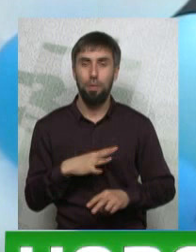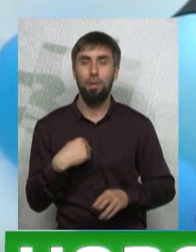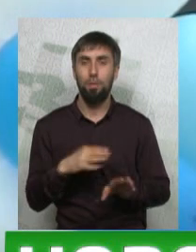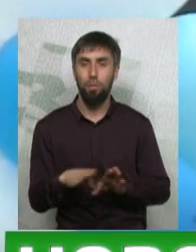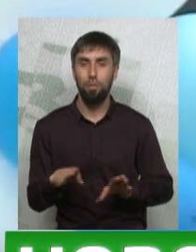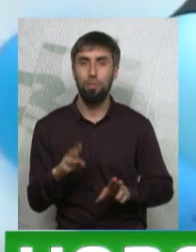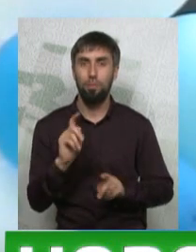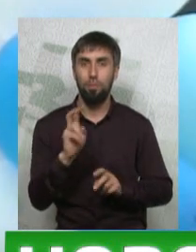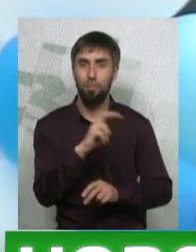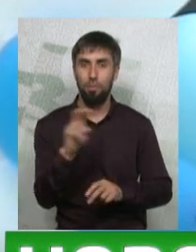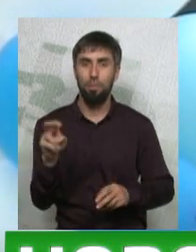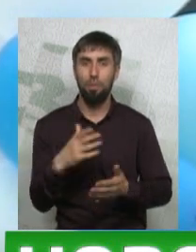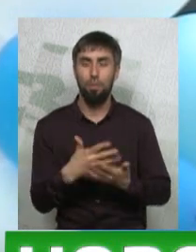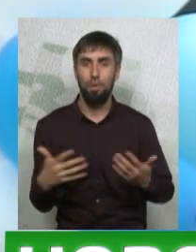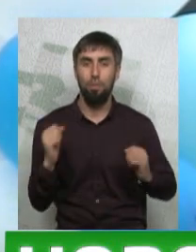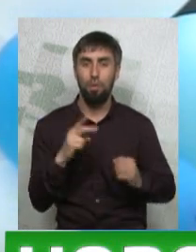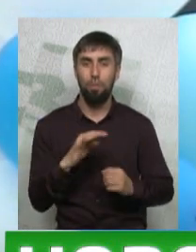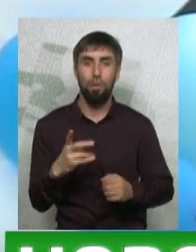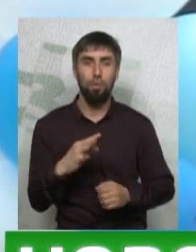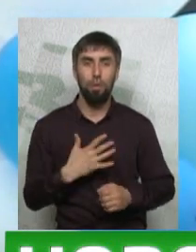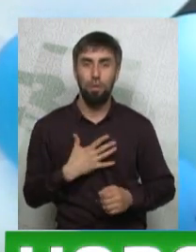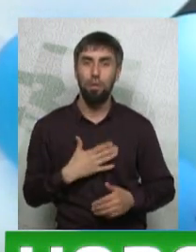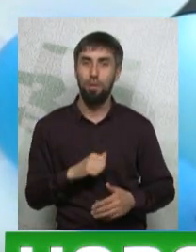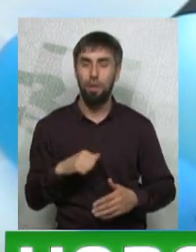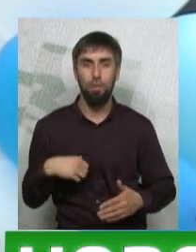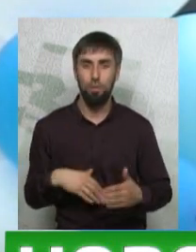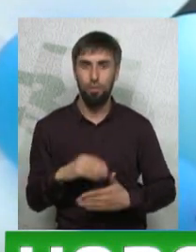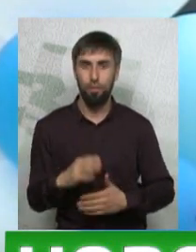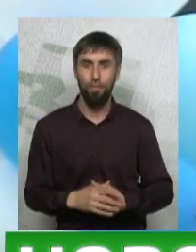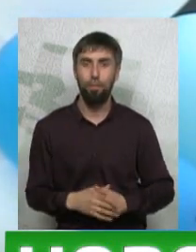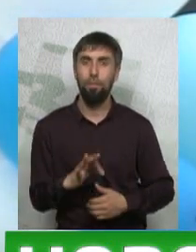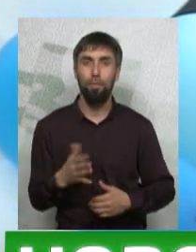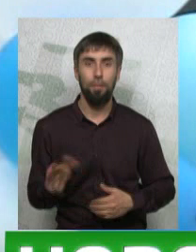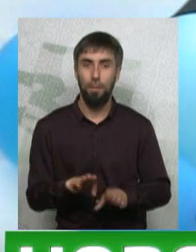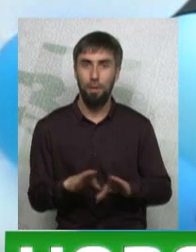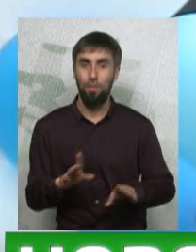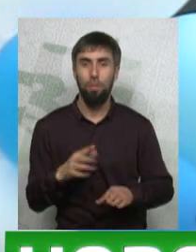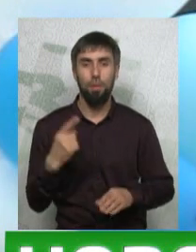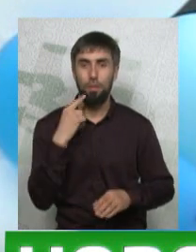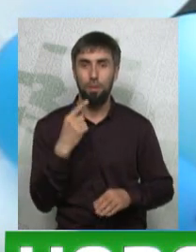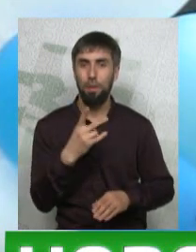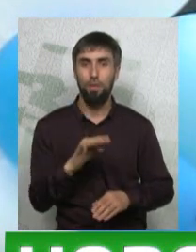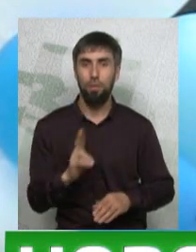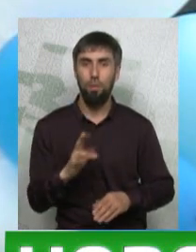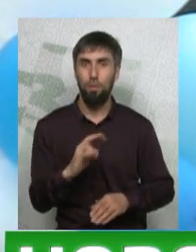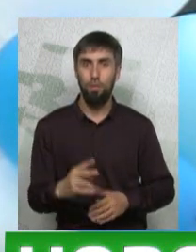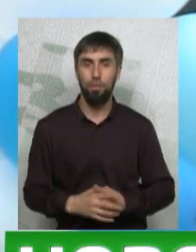посещал спортивные комплексы. Но наш лучший. Ну давайте так, чтобы не обижать никого.